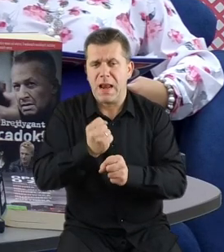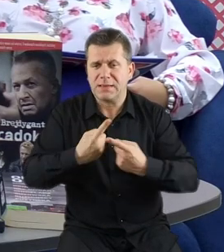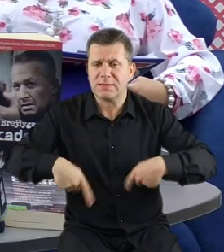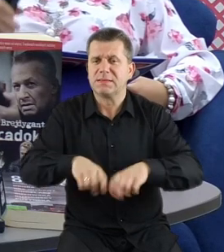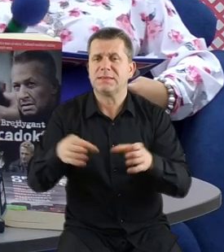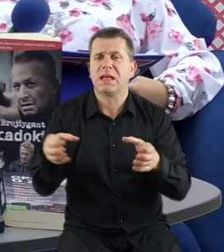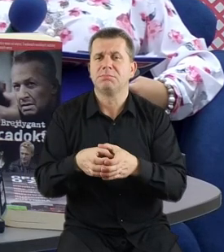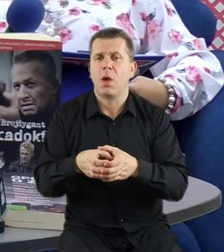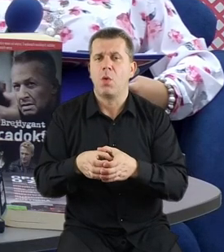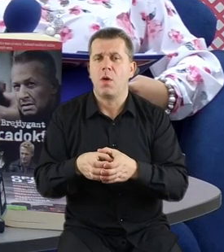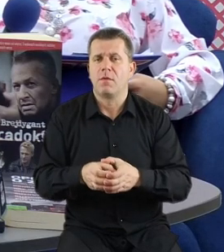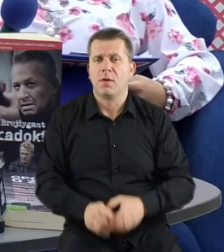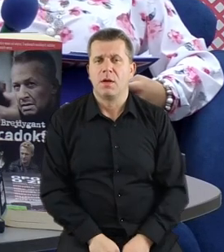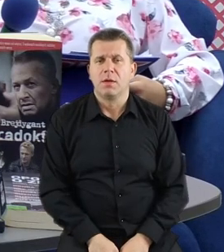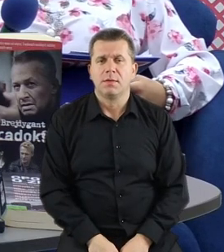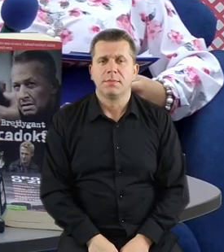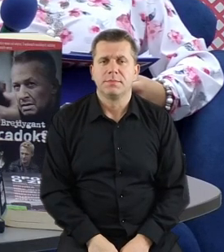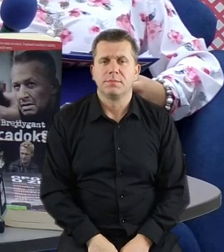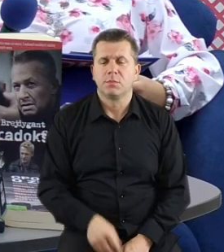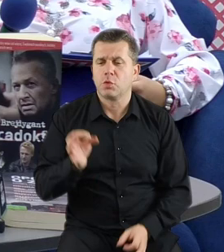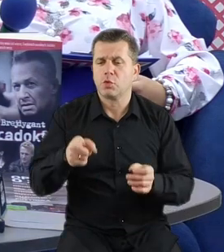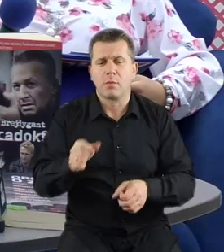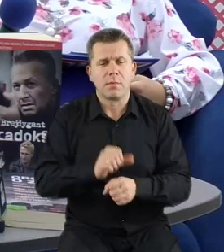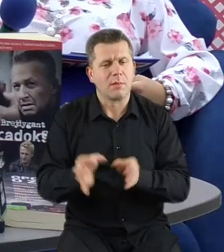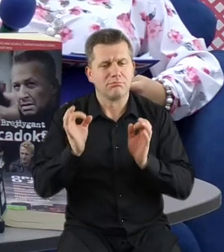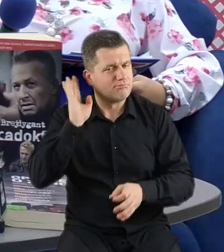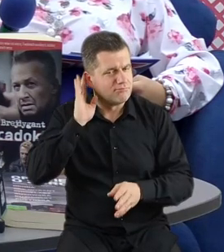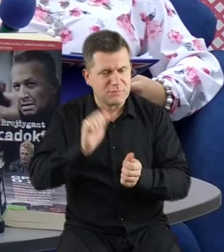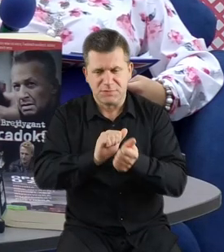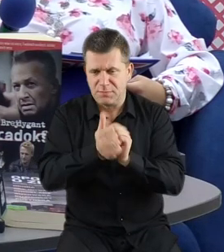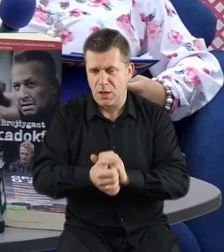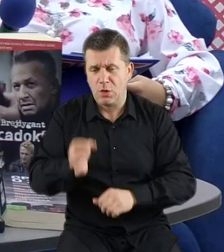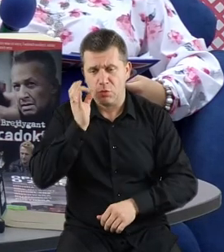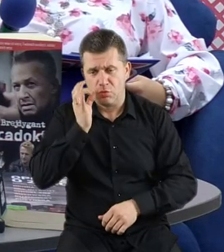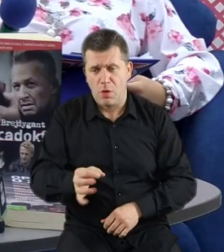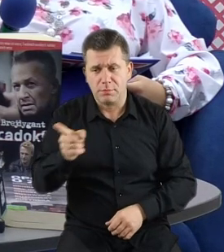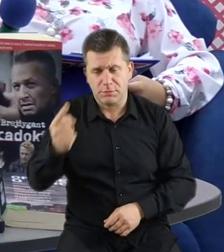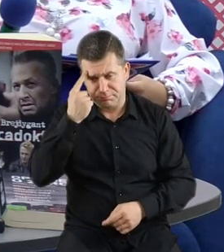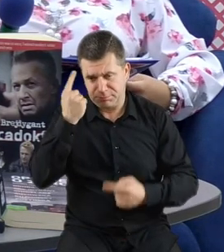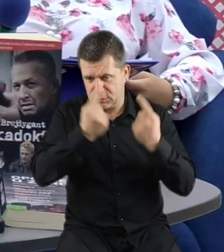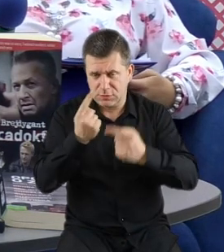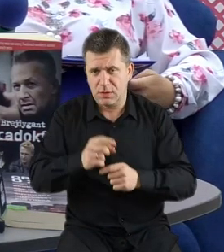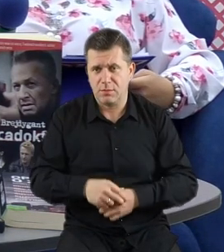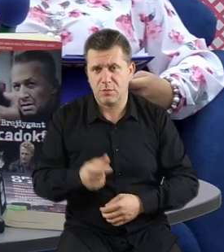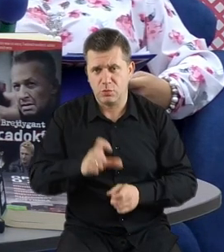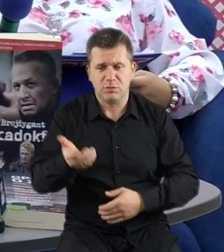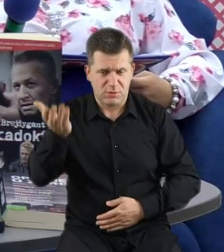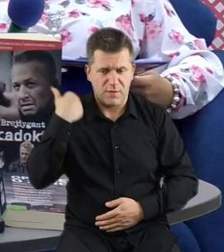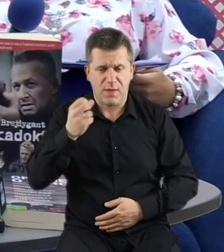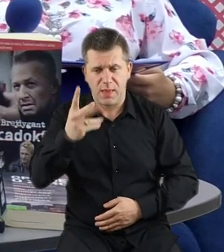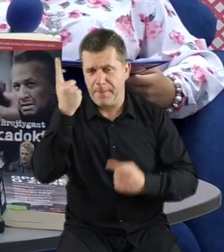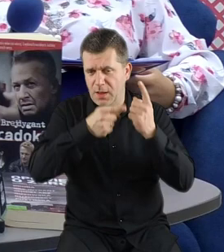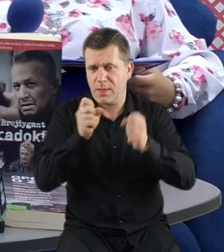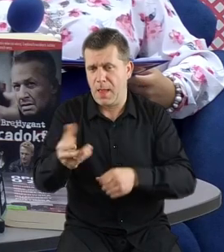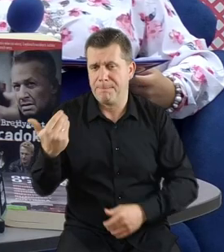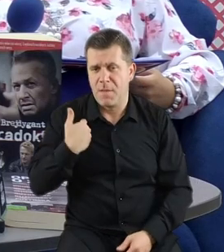zespołowa. Znaczy to się w ogóle zmienia, także dobrze pani sądziła, jakiś czas temu ja też tak sądziłem i